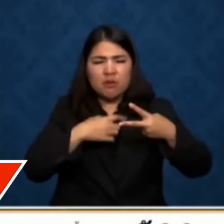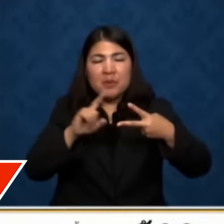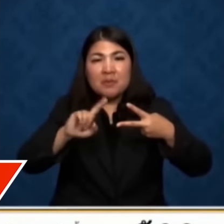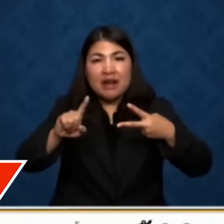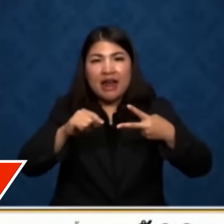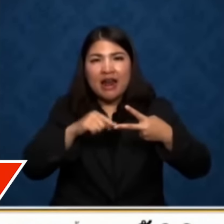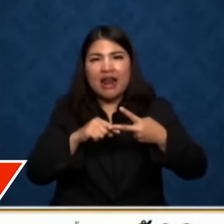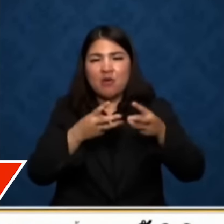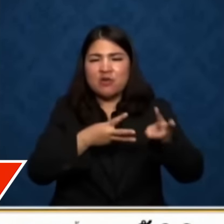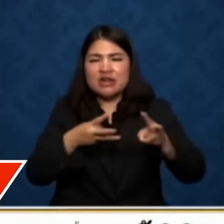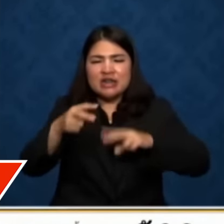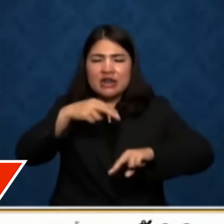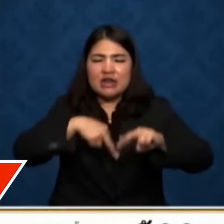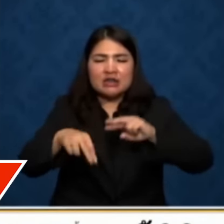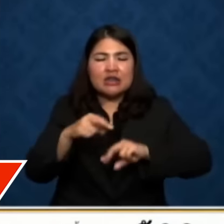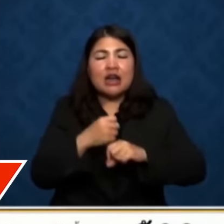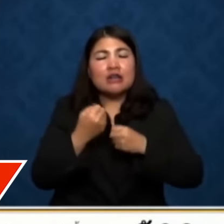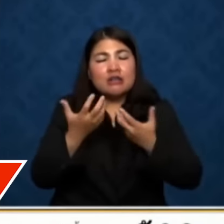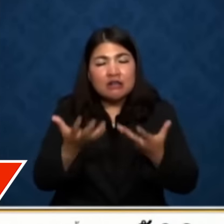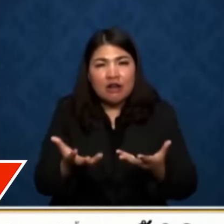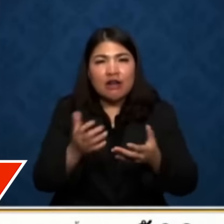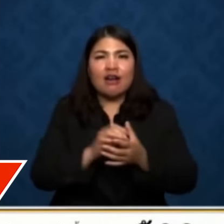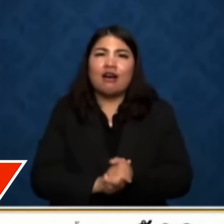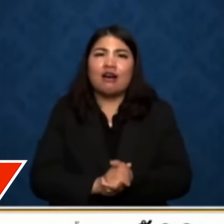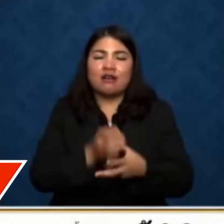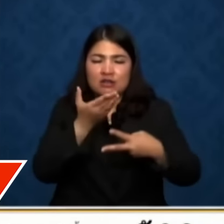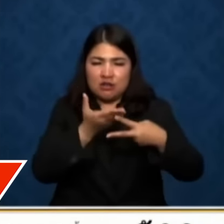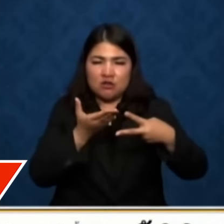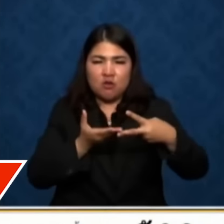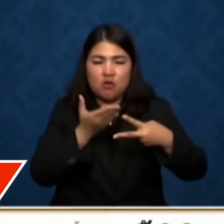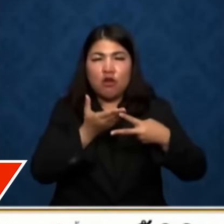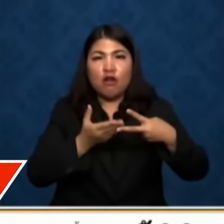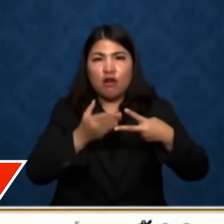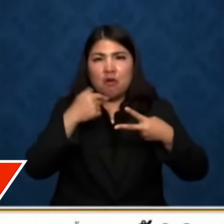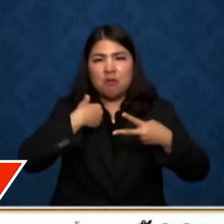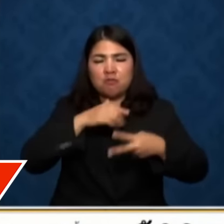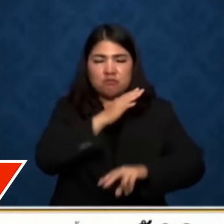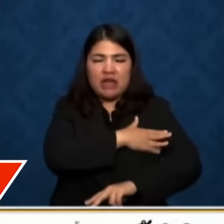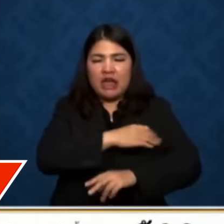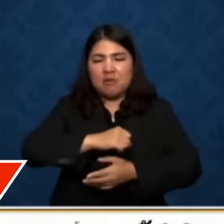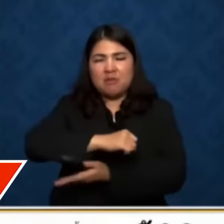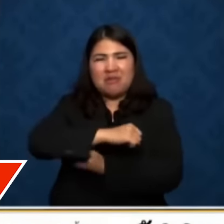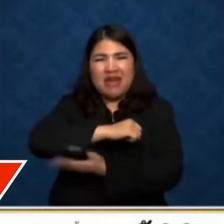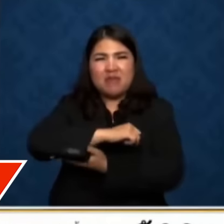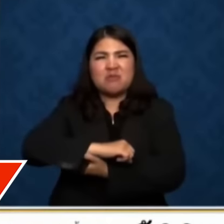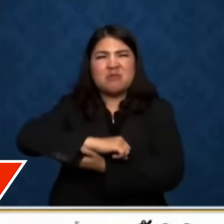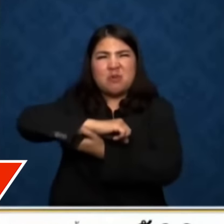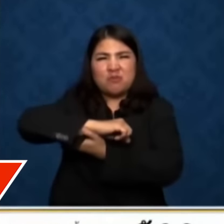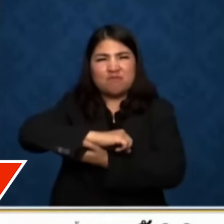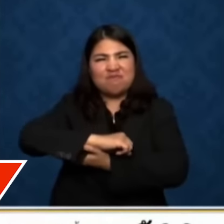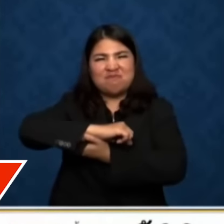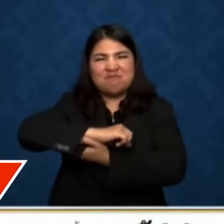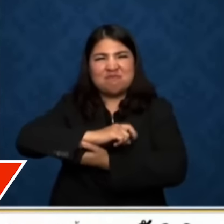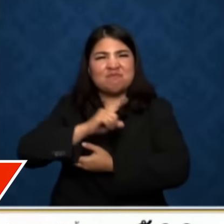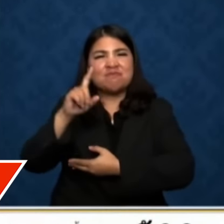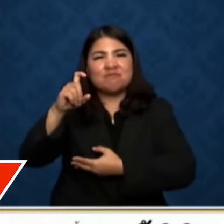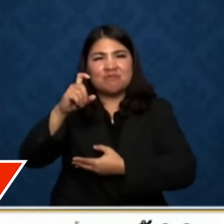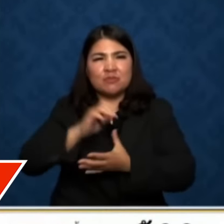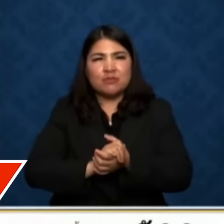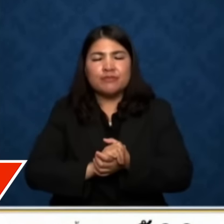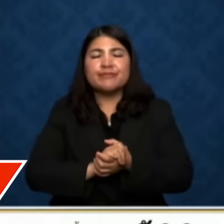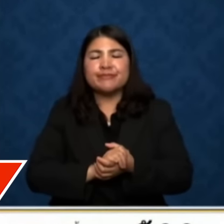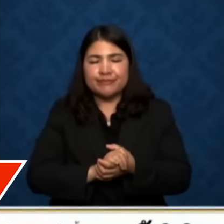รักษาอย่างไรนะครับทั้งสองโรคนี้นะครับอาการเนี่ยคือยกแขนไม่ขึ้นทั้งคู่ครับท่านประธานครับสไลด์ขึ้นได้เลยครับอันนึ